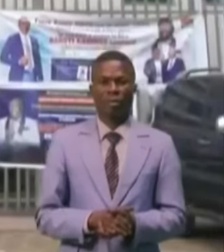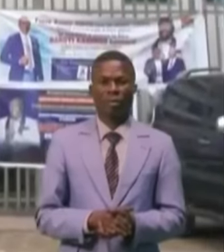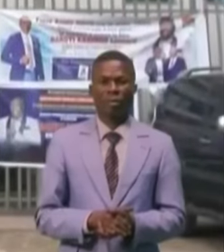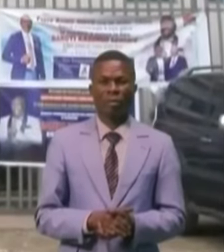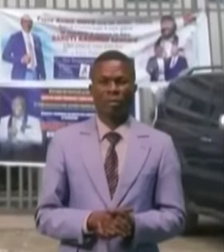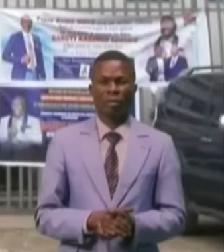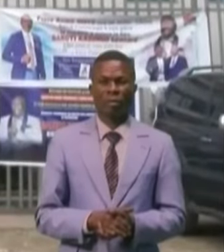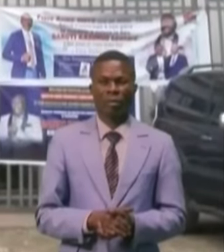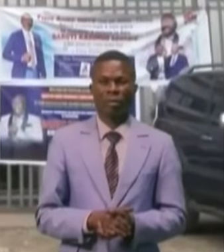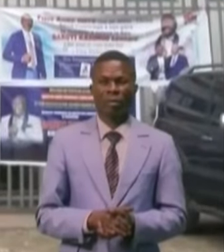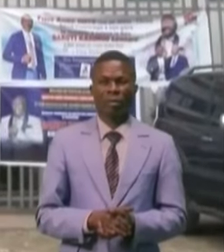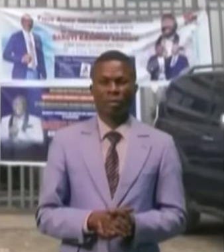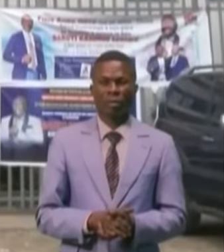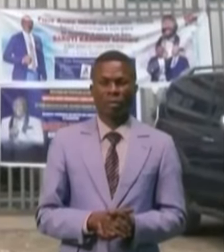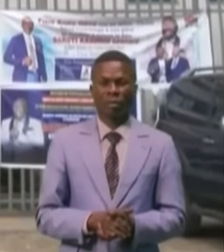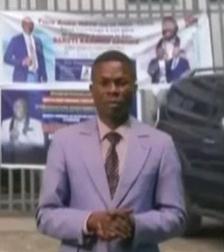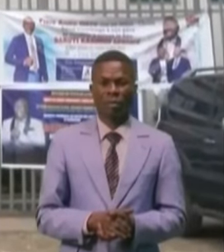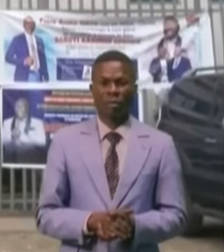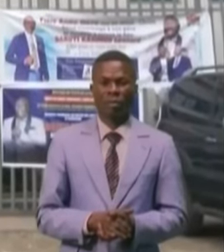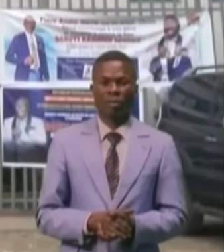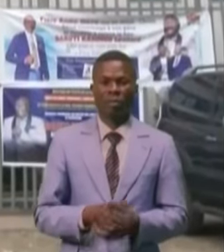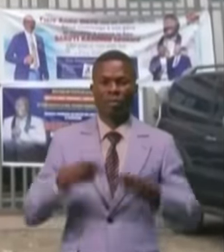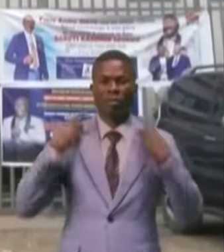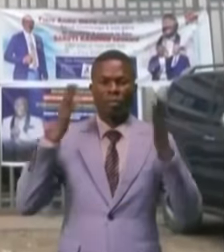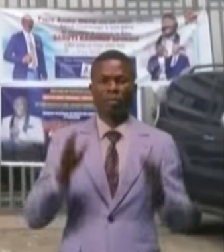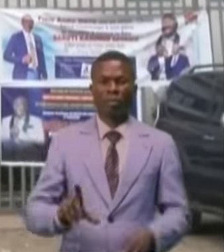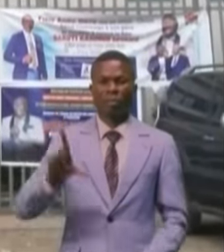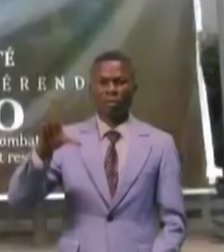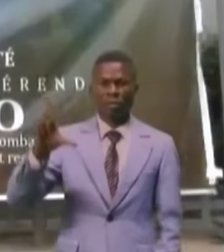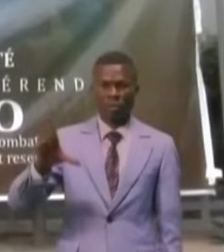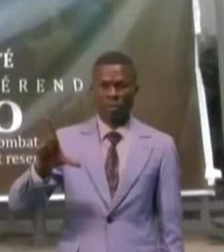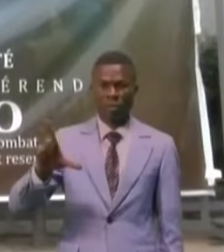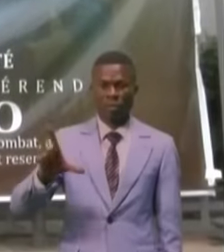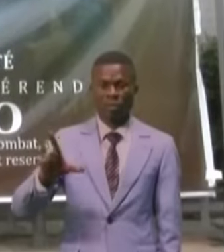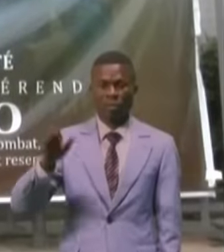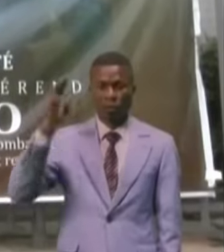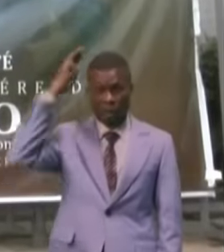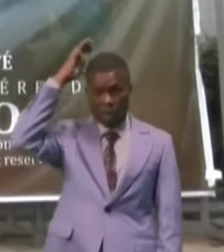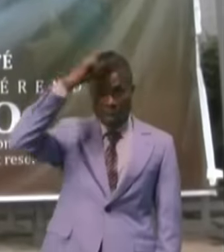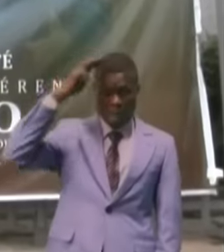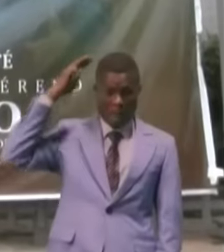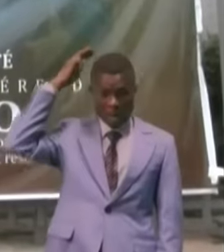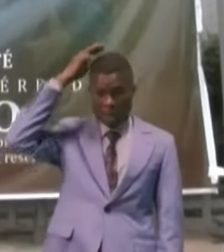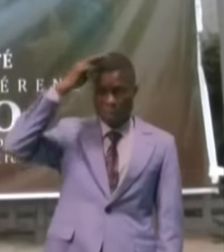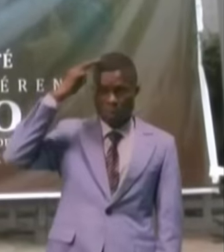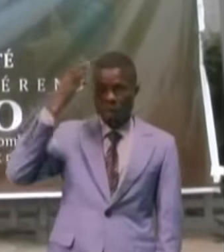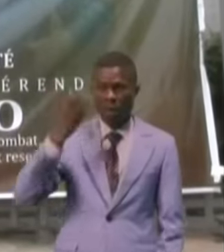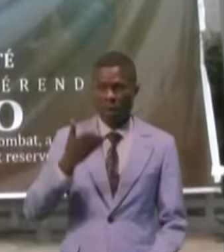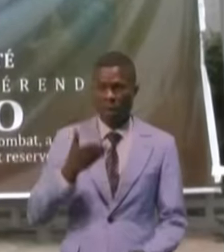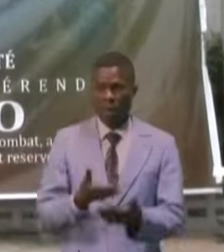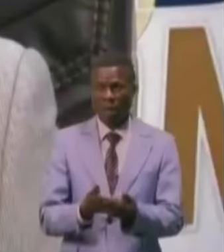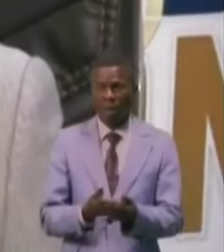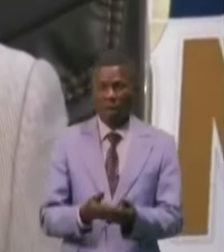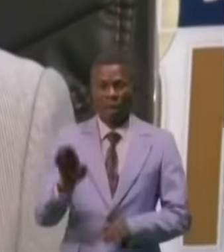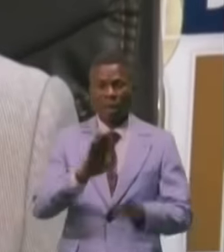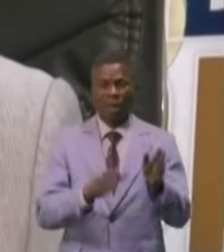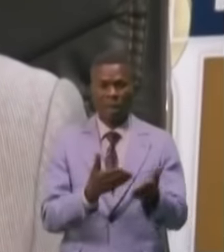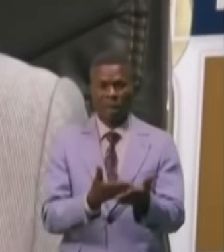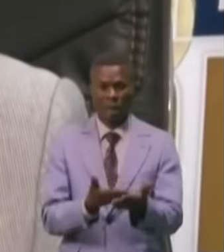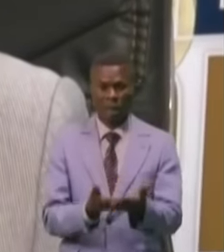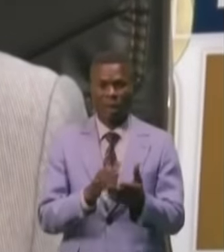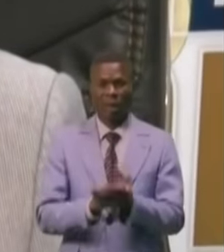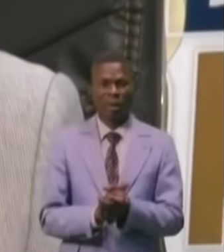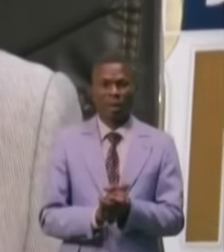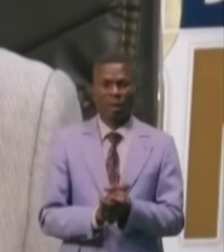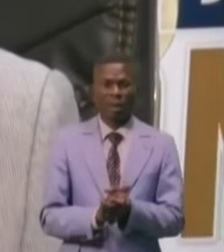La dépouille mortelle du pasteur Léonard Baruti Kasongo sera rapatriée dans quelques jours. La précision a